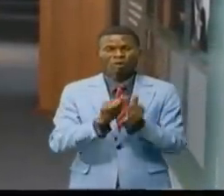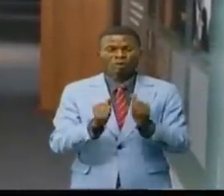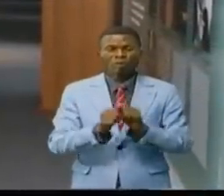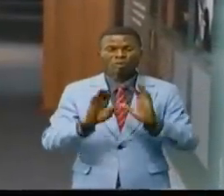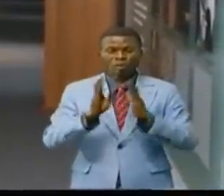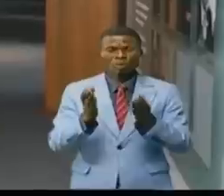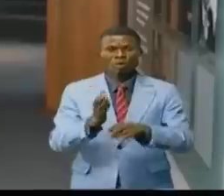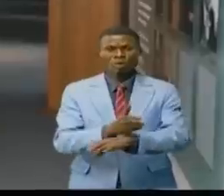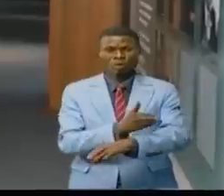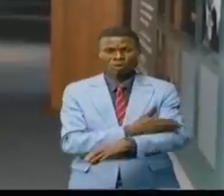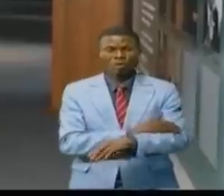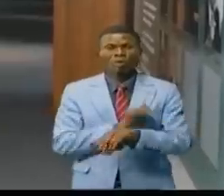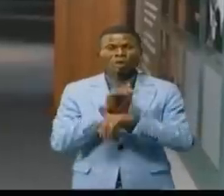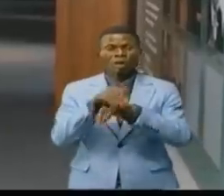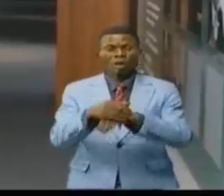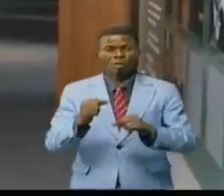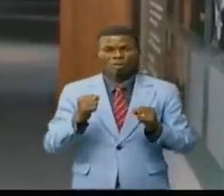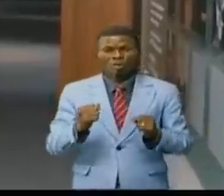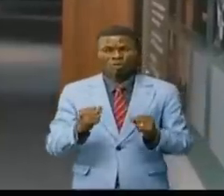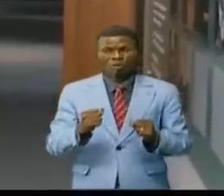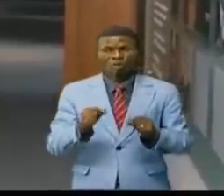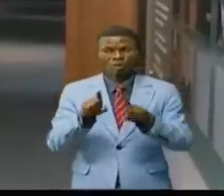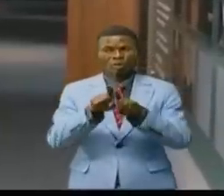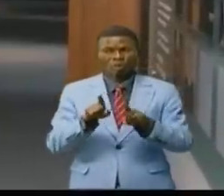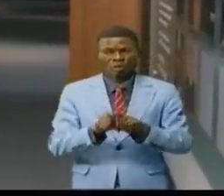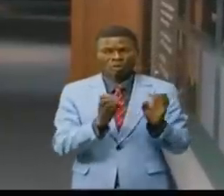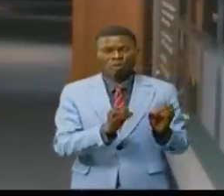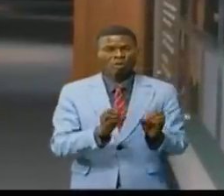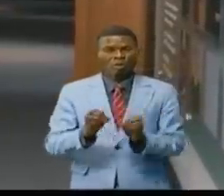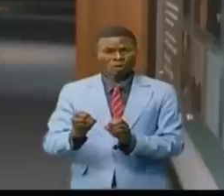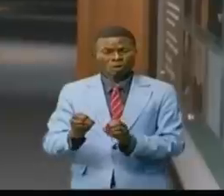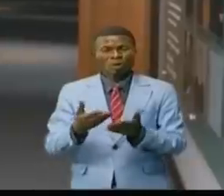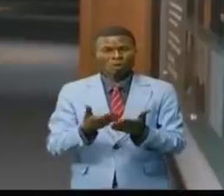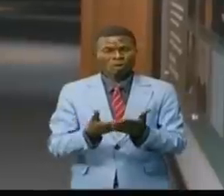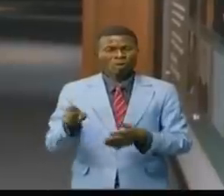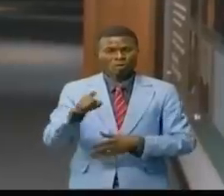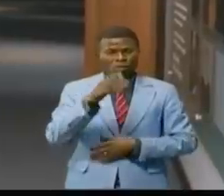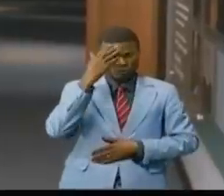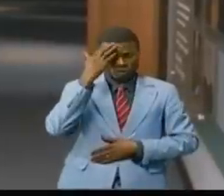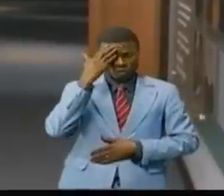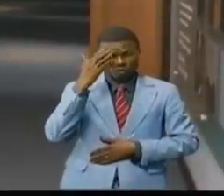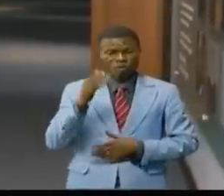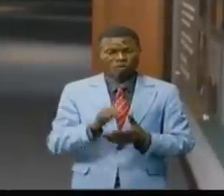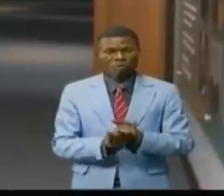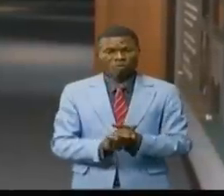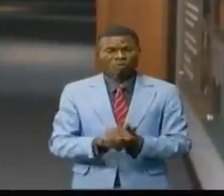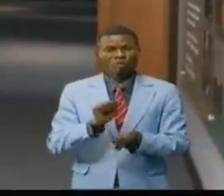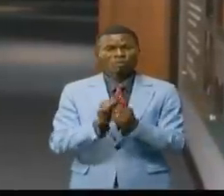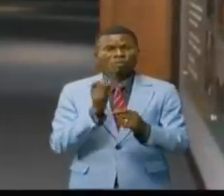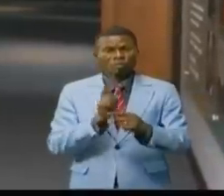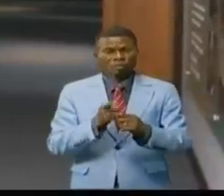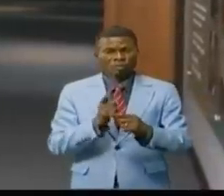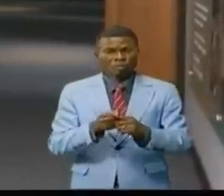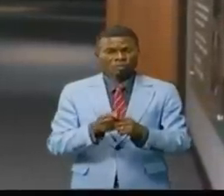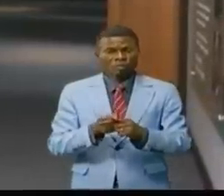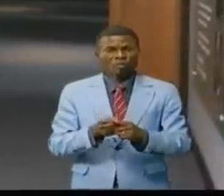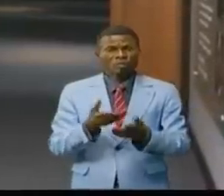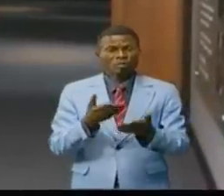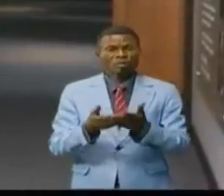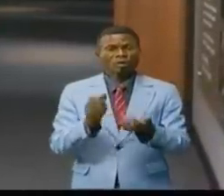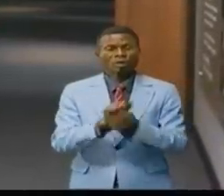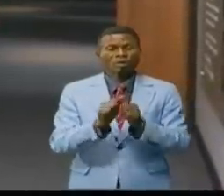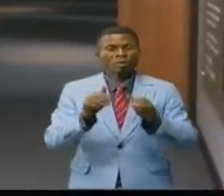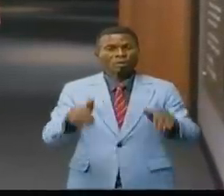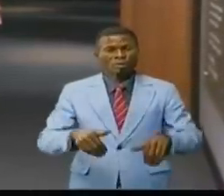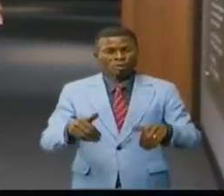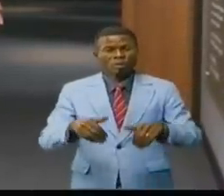va participer activement, étant donné que vous savez aussi que le chef de l'État a mis l'accent sur la gratuité